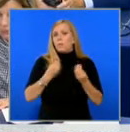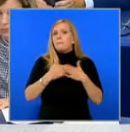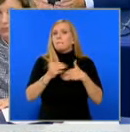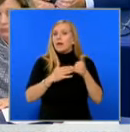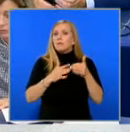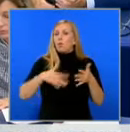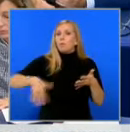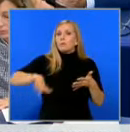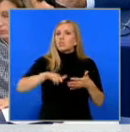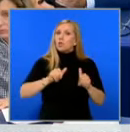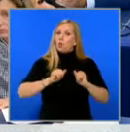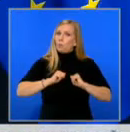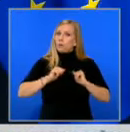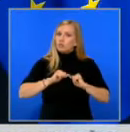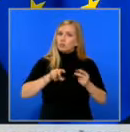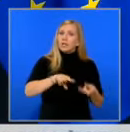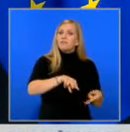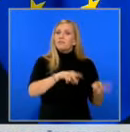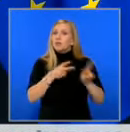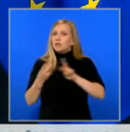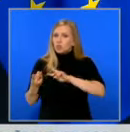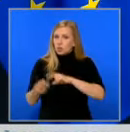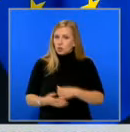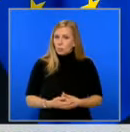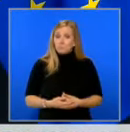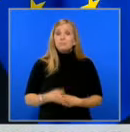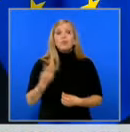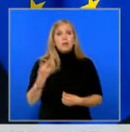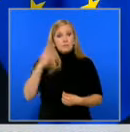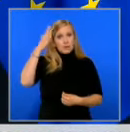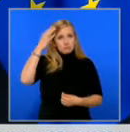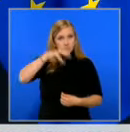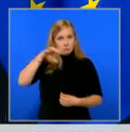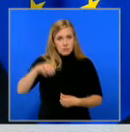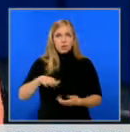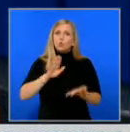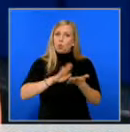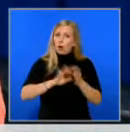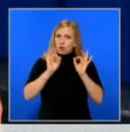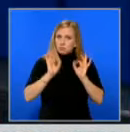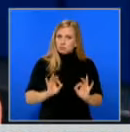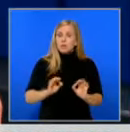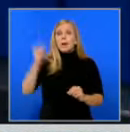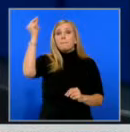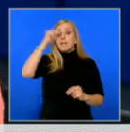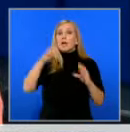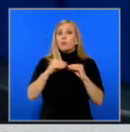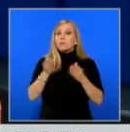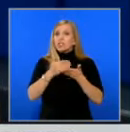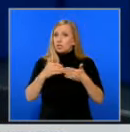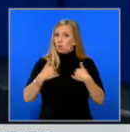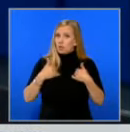областта на убежището връщането те го доказаха българия и румъния са част от нашето